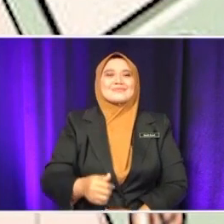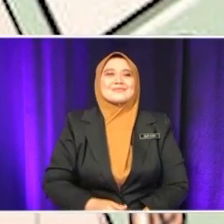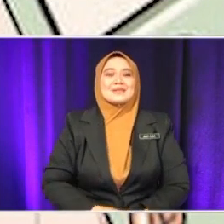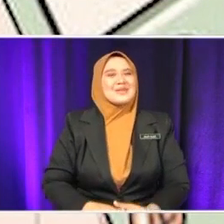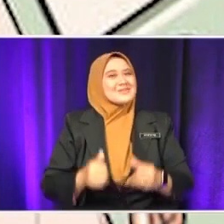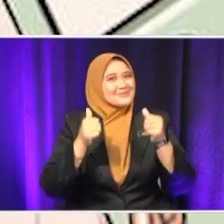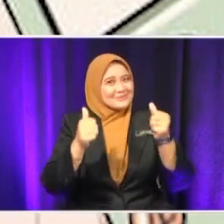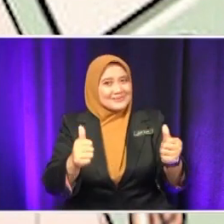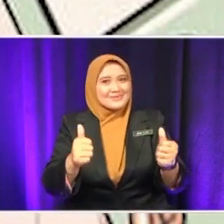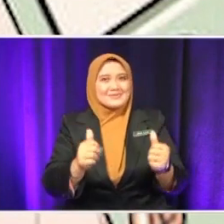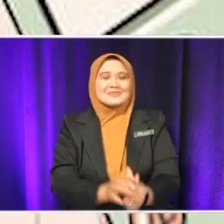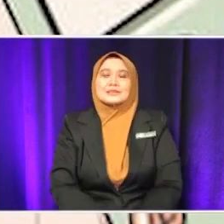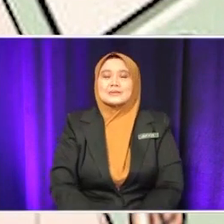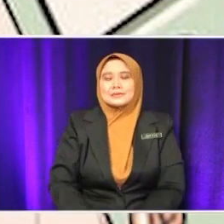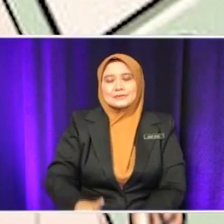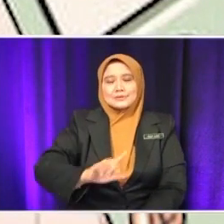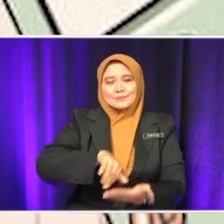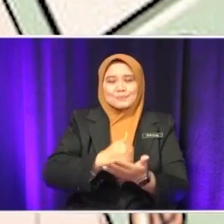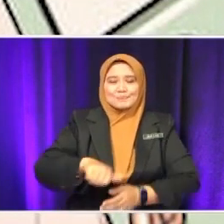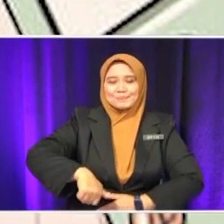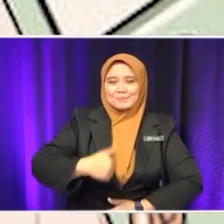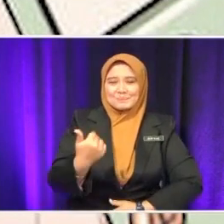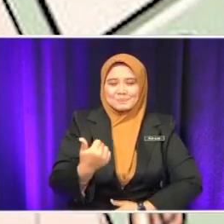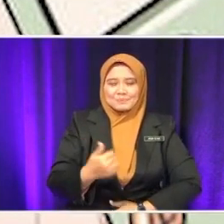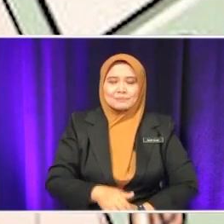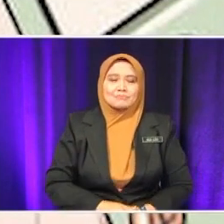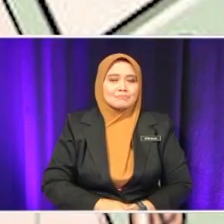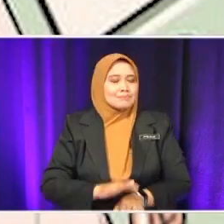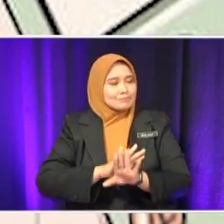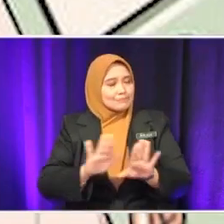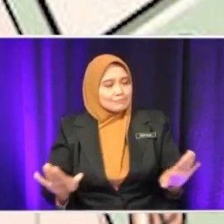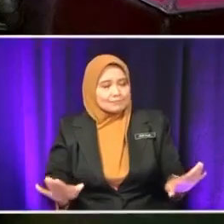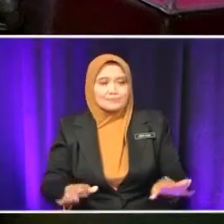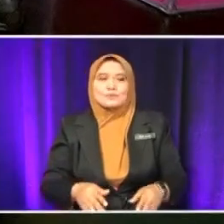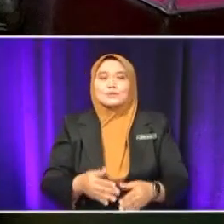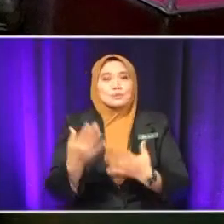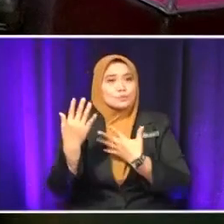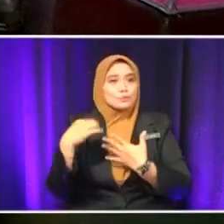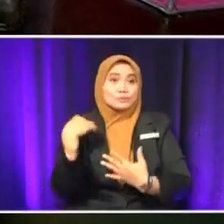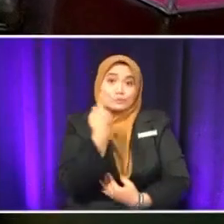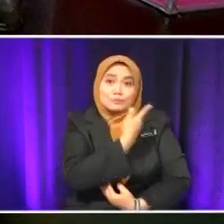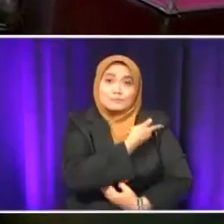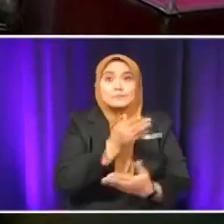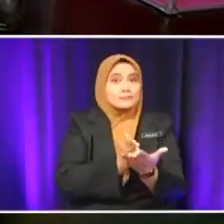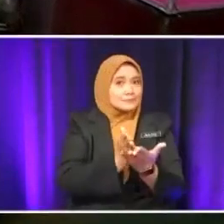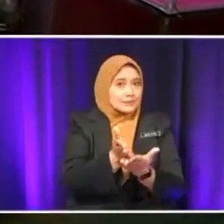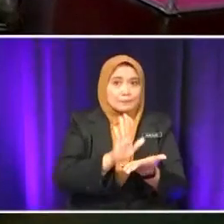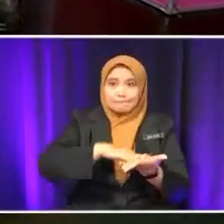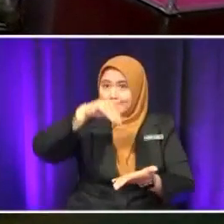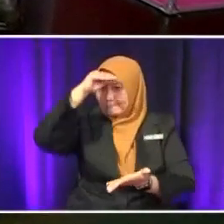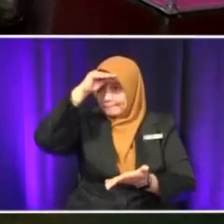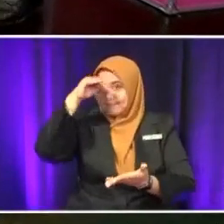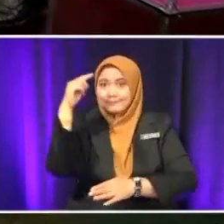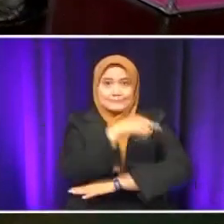Double thumbs up. Okey, hebatlah. Baiklah cikgu, tanpa melengahkan masa lagi, apa kata kita teruskan dengan sesi pembelajaran kita cikgu?